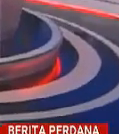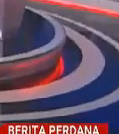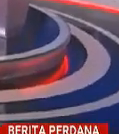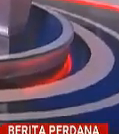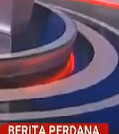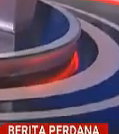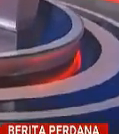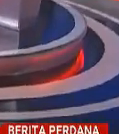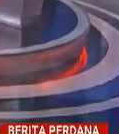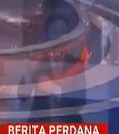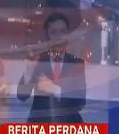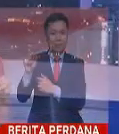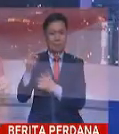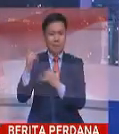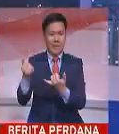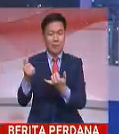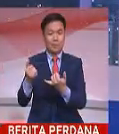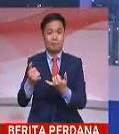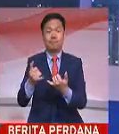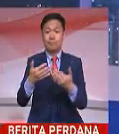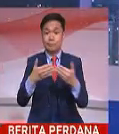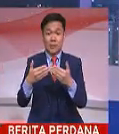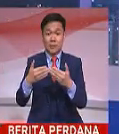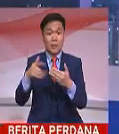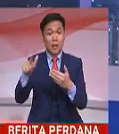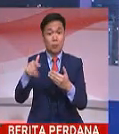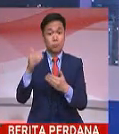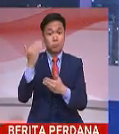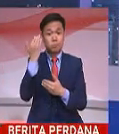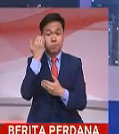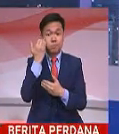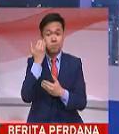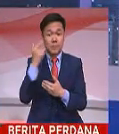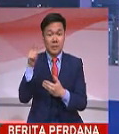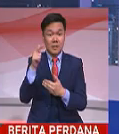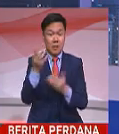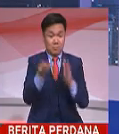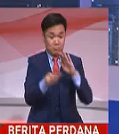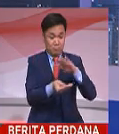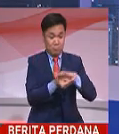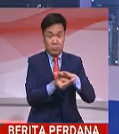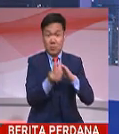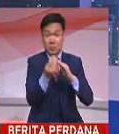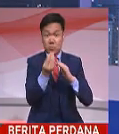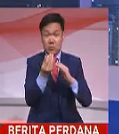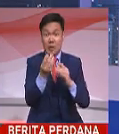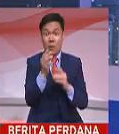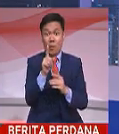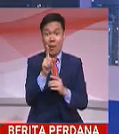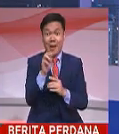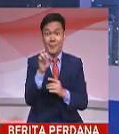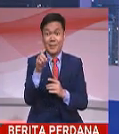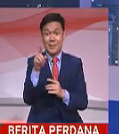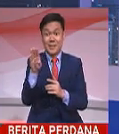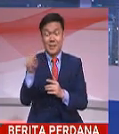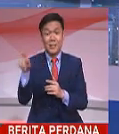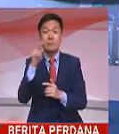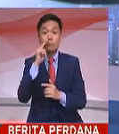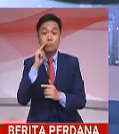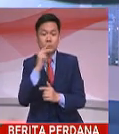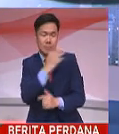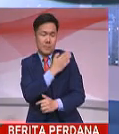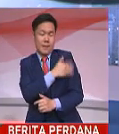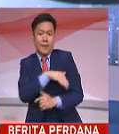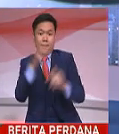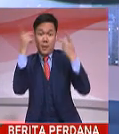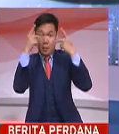Malaysia, Berita Perdana kami teruskan dengan prosiding kes penyelewengan dana 1MDB melibatkan Datuk Seri Najib Tun Razak. Bekas Perdana